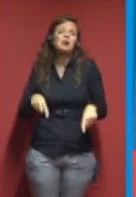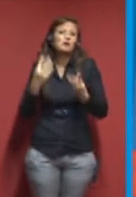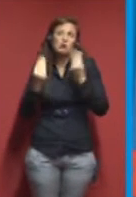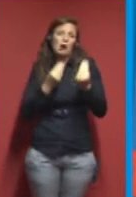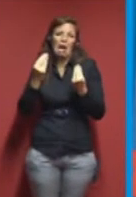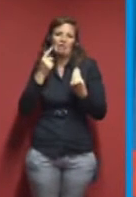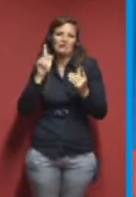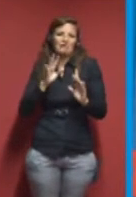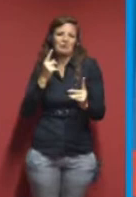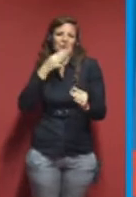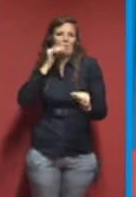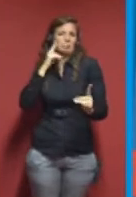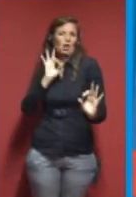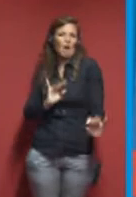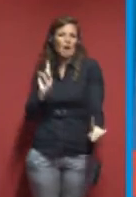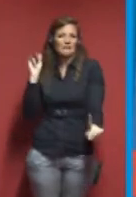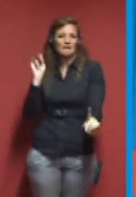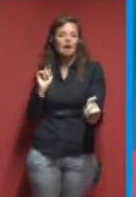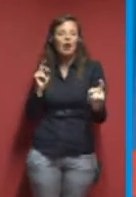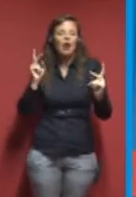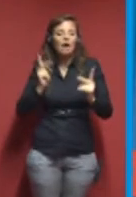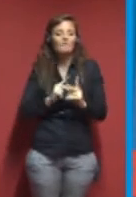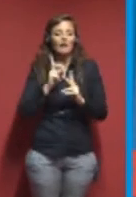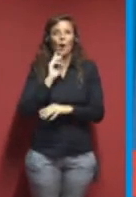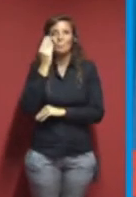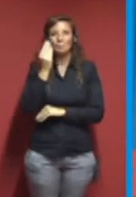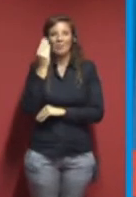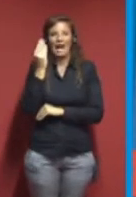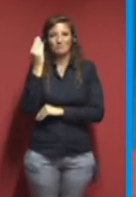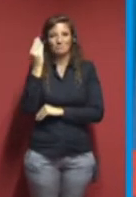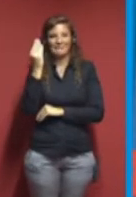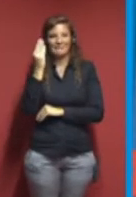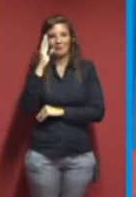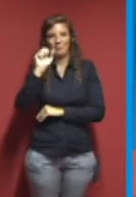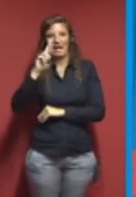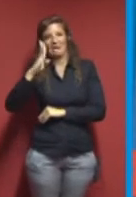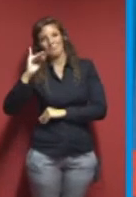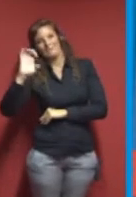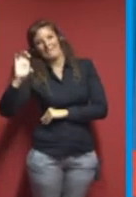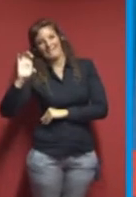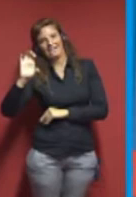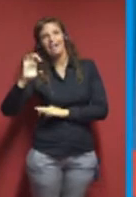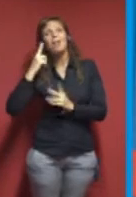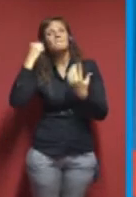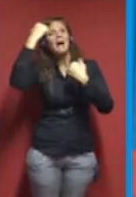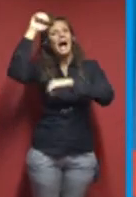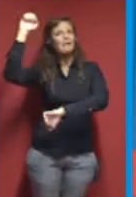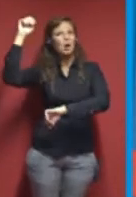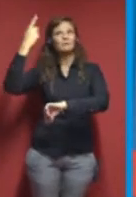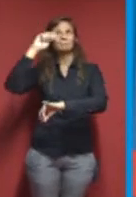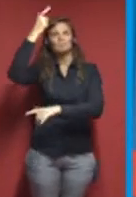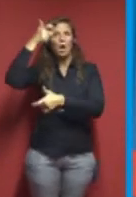allora perché la barbie la barbie è così famosa perché